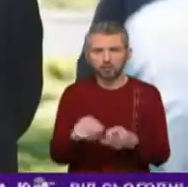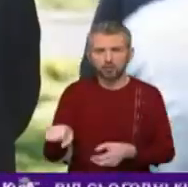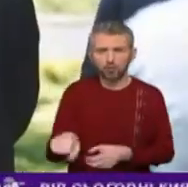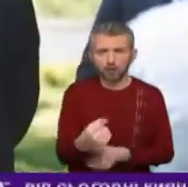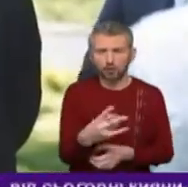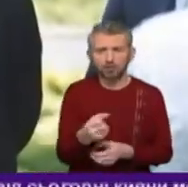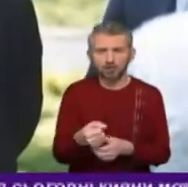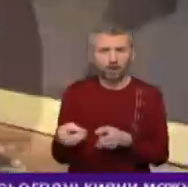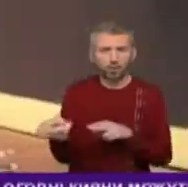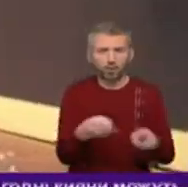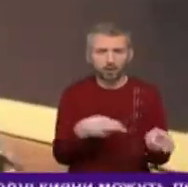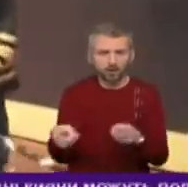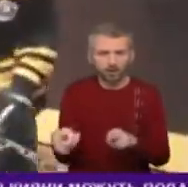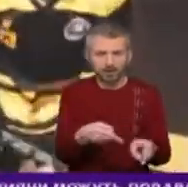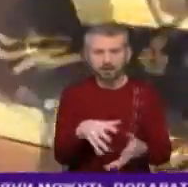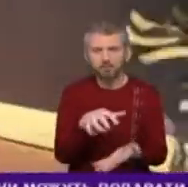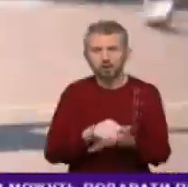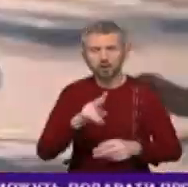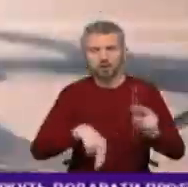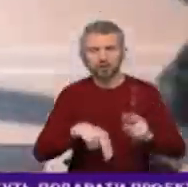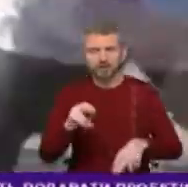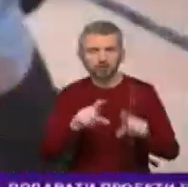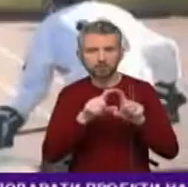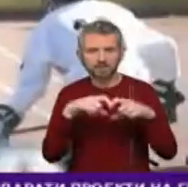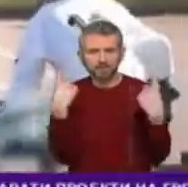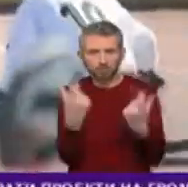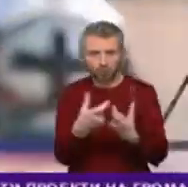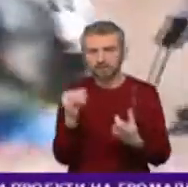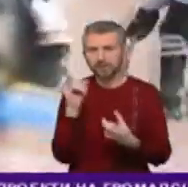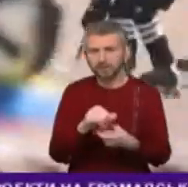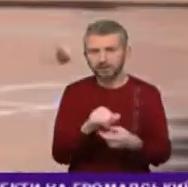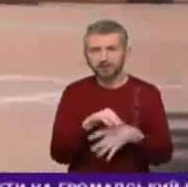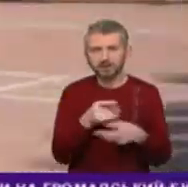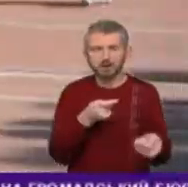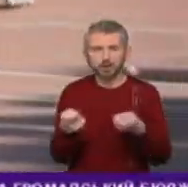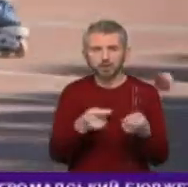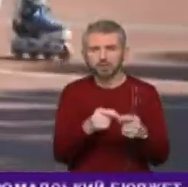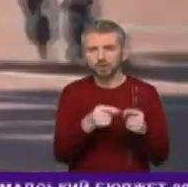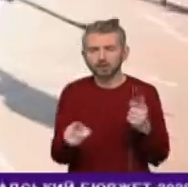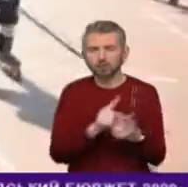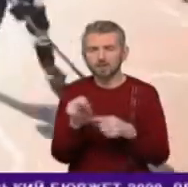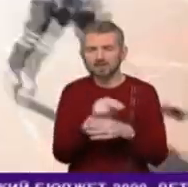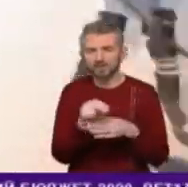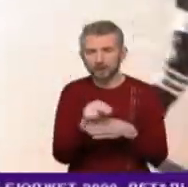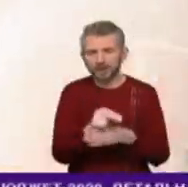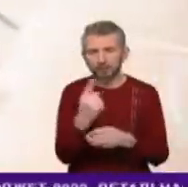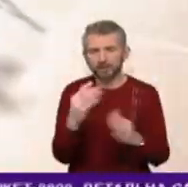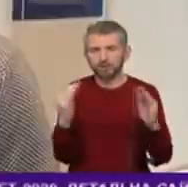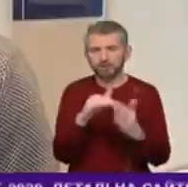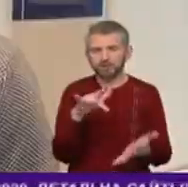на роликах. Займається будівництвом стадіонів і паралельно керує процесом реставрації однієї з будівель в центрі